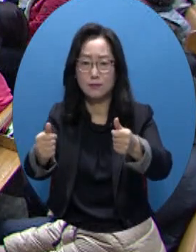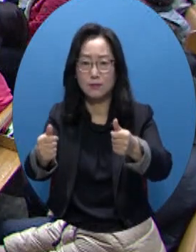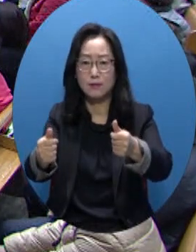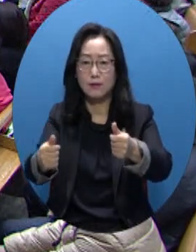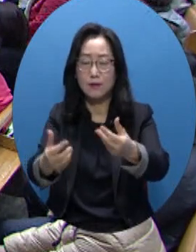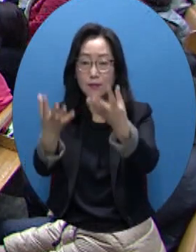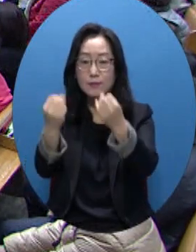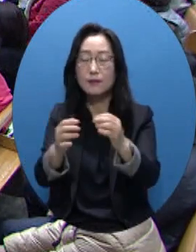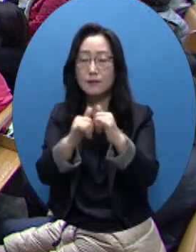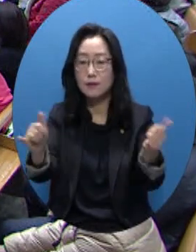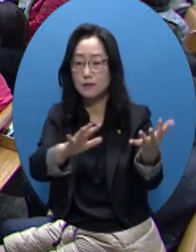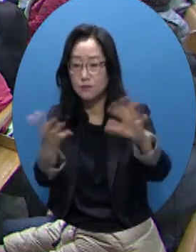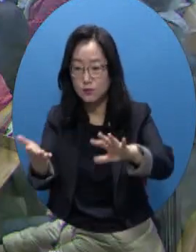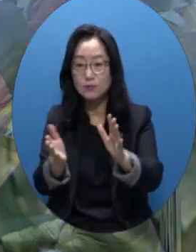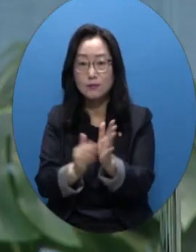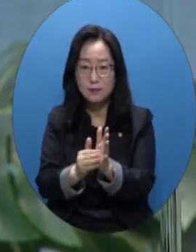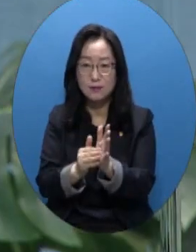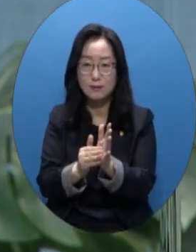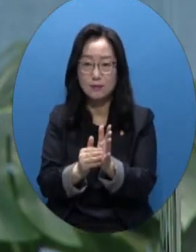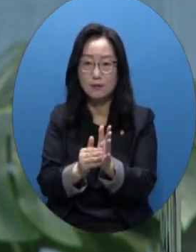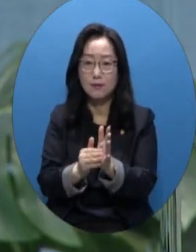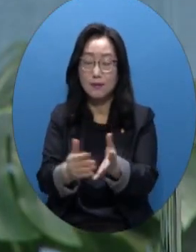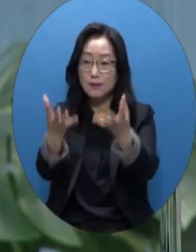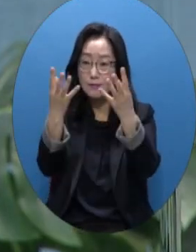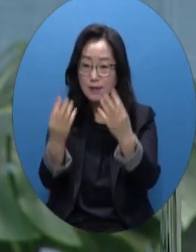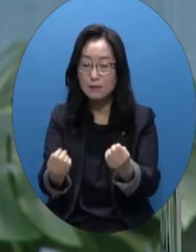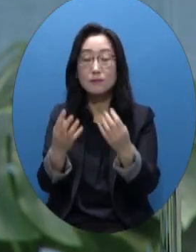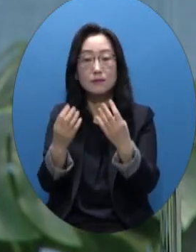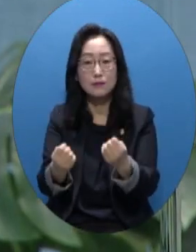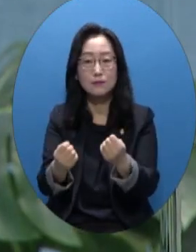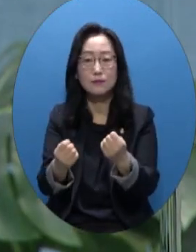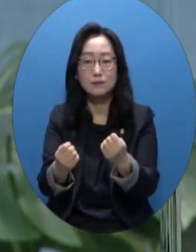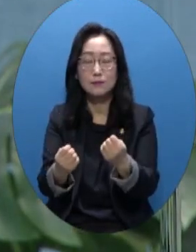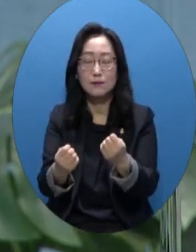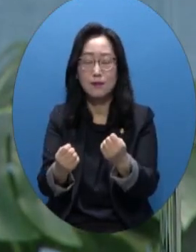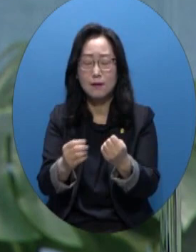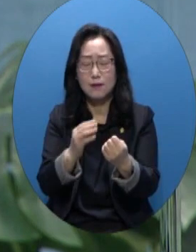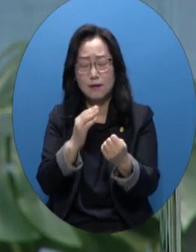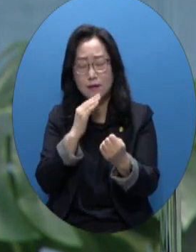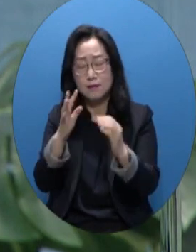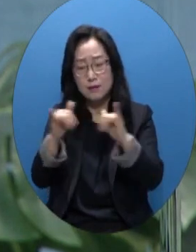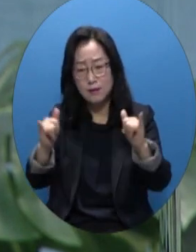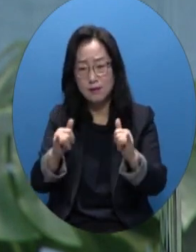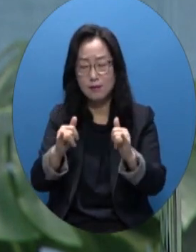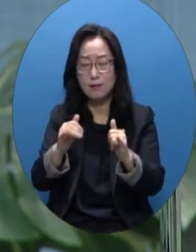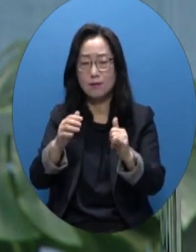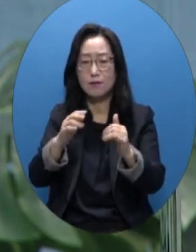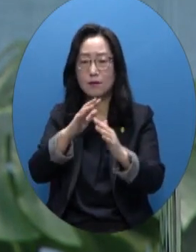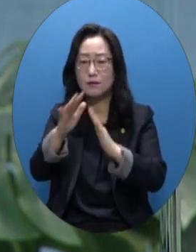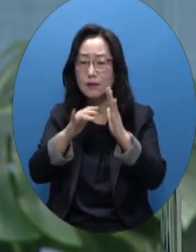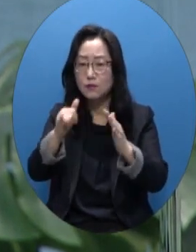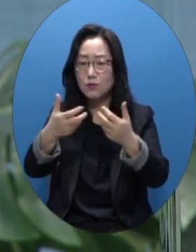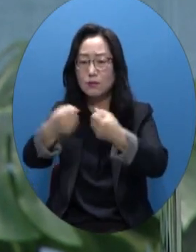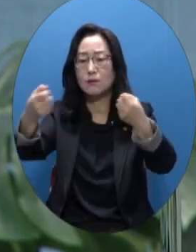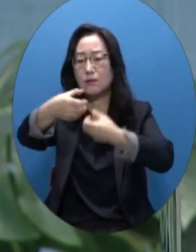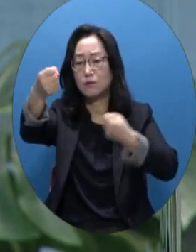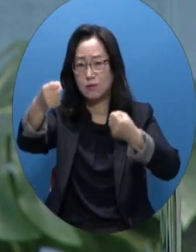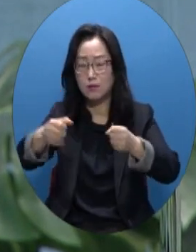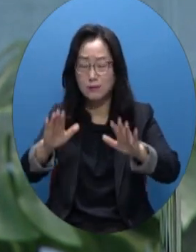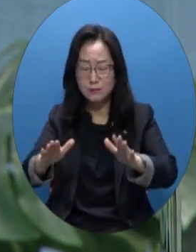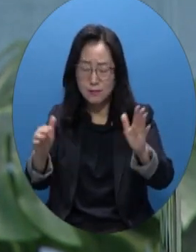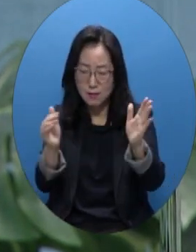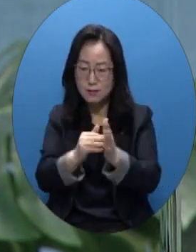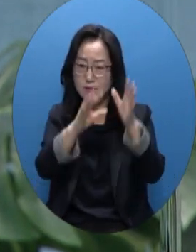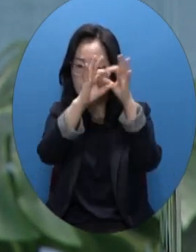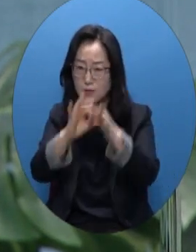수많은 사람이 죽고 수많은 이산가족을 낳고 지금까지 꾹 고통 3 우리가 살아가고 있는